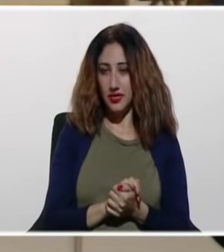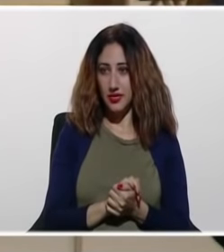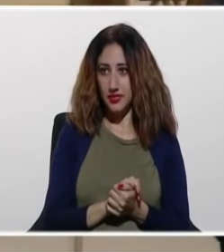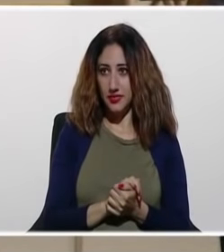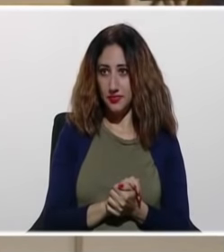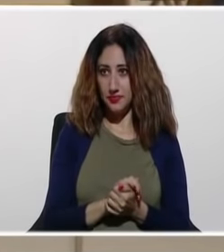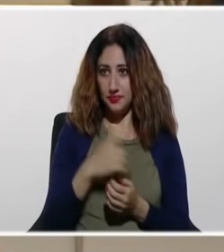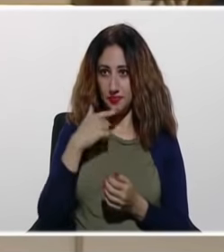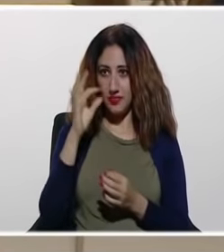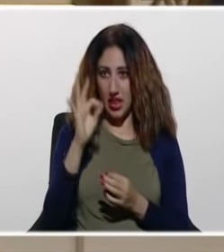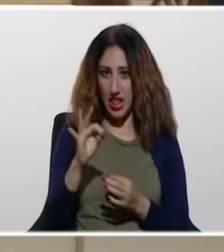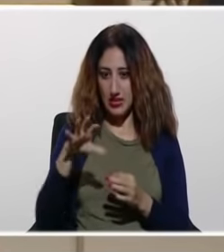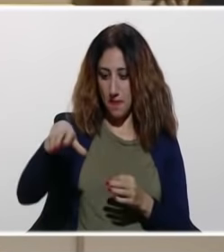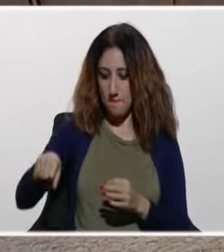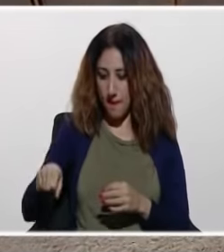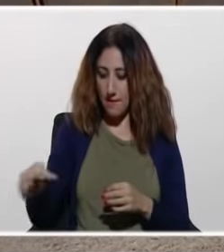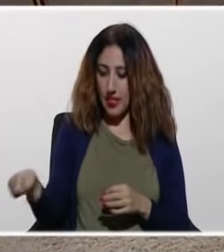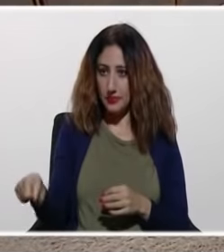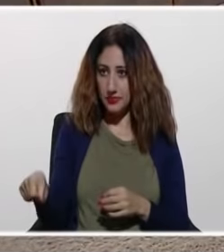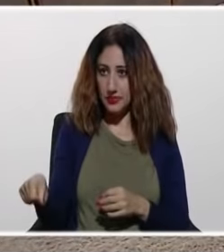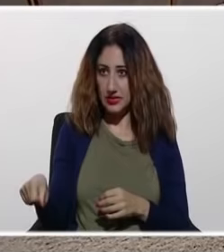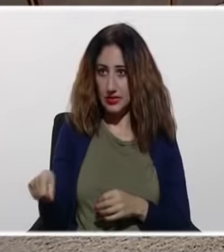المفروض في مقبض هنا بس ممكن تمسك هنا.